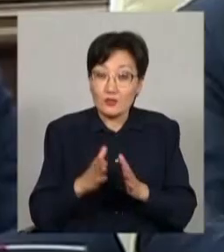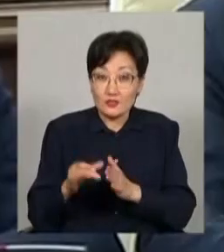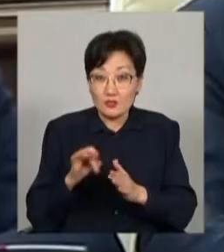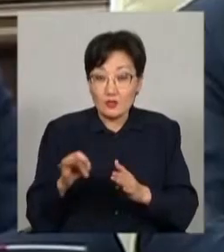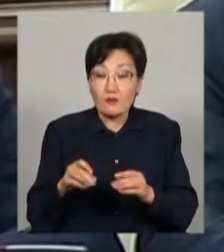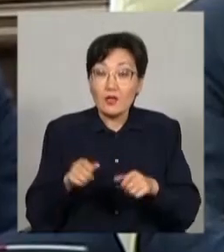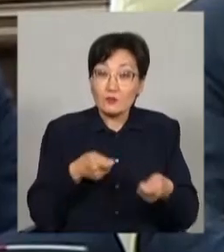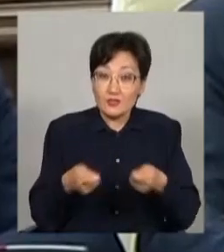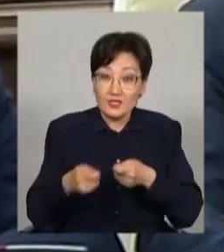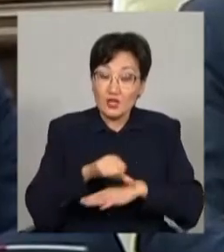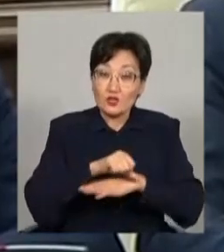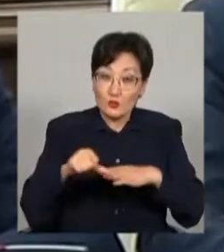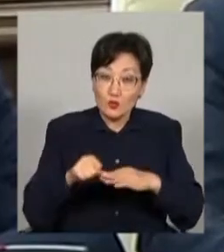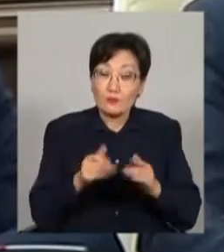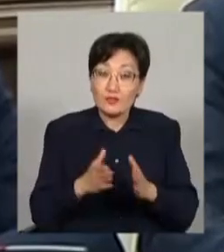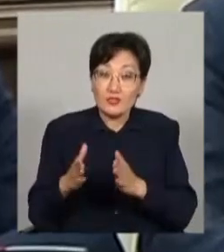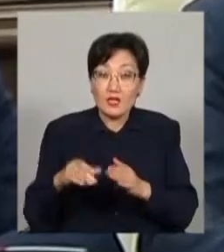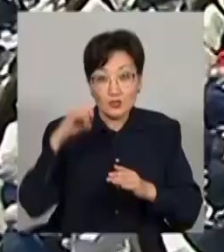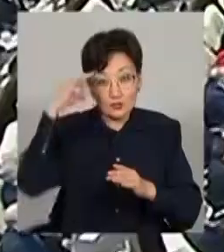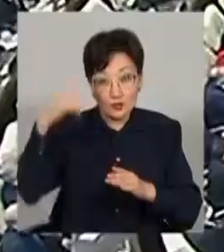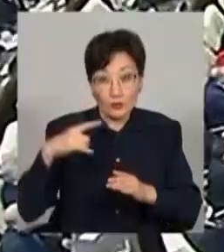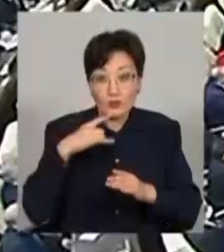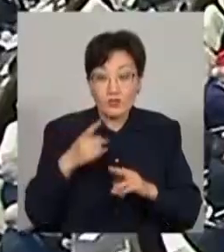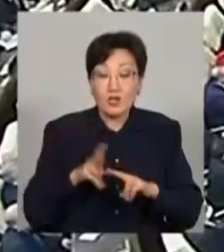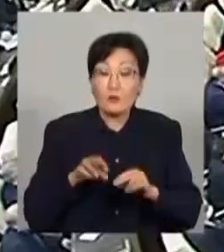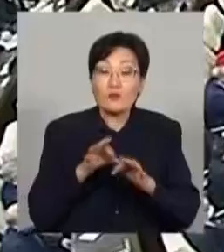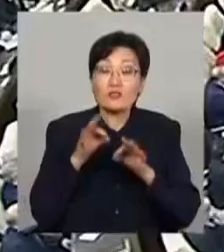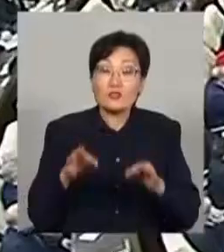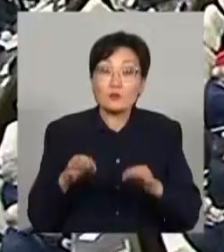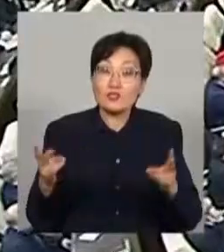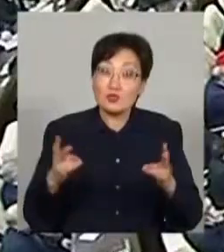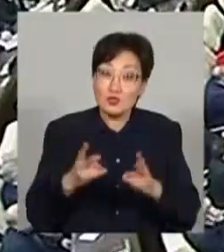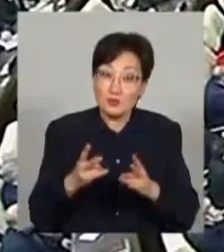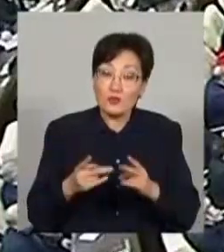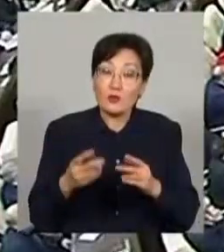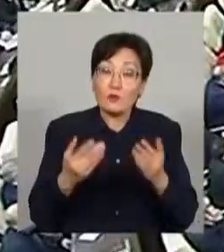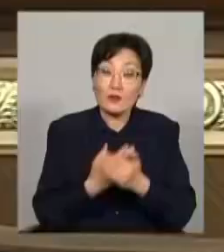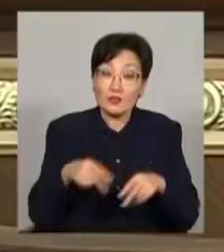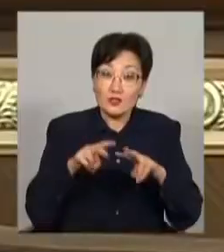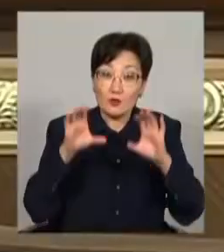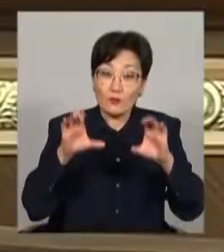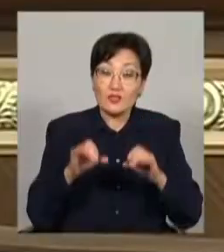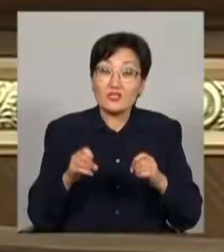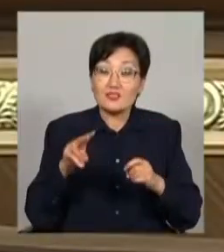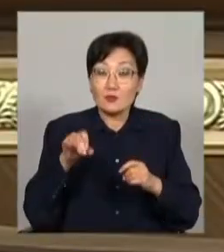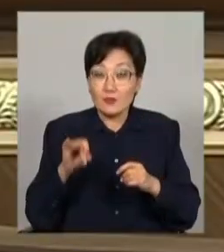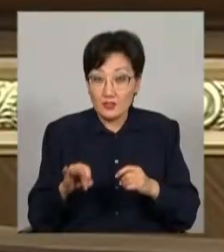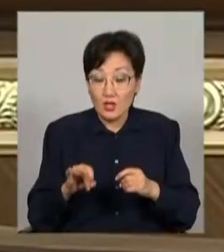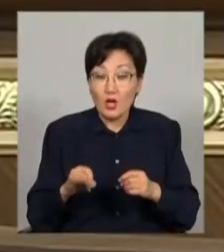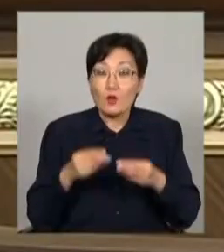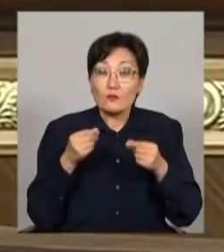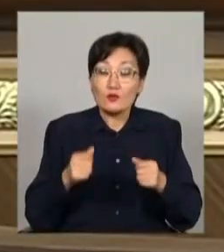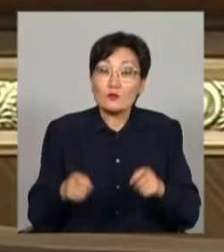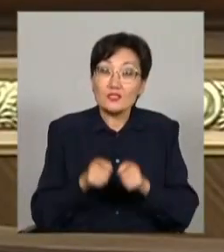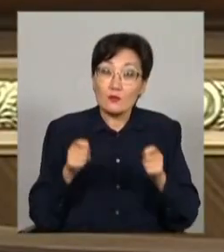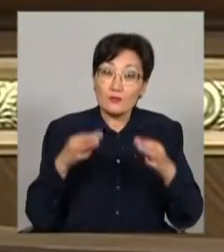и административно-территориальной структуры страны заявил глава государства и о необходимости пересмотреть закон о сми данная мера окажется действия к